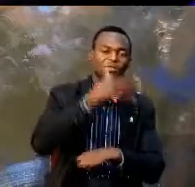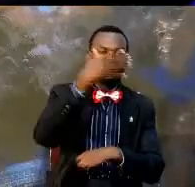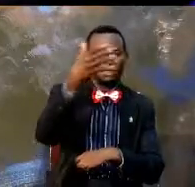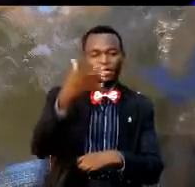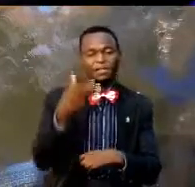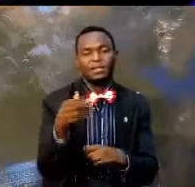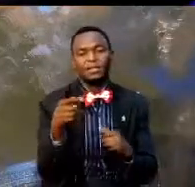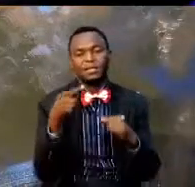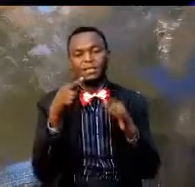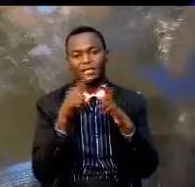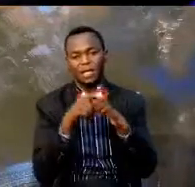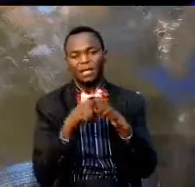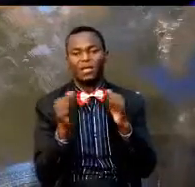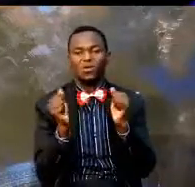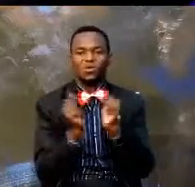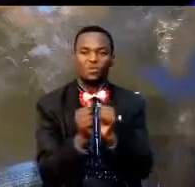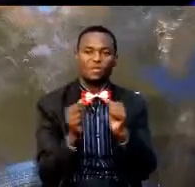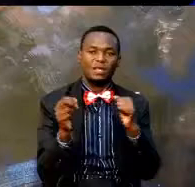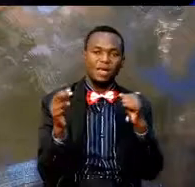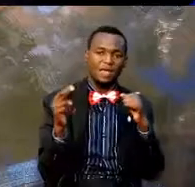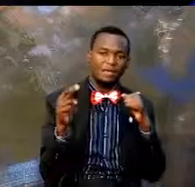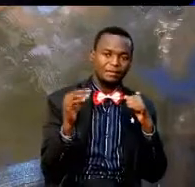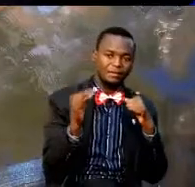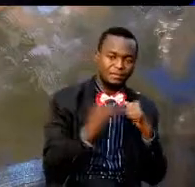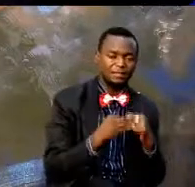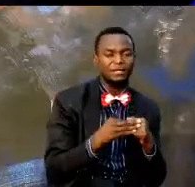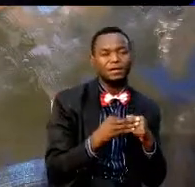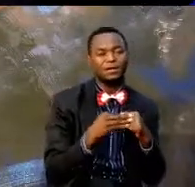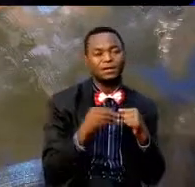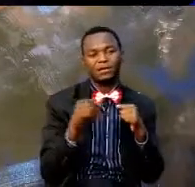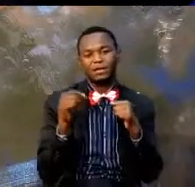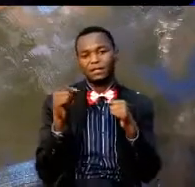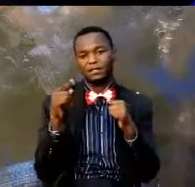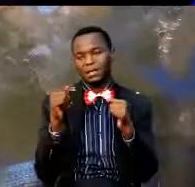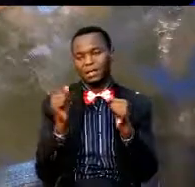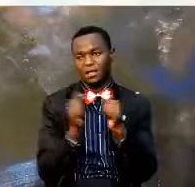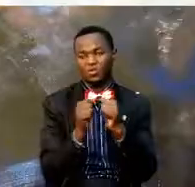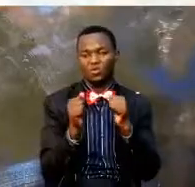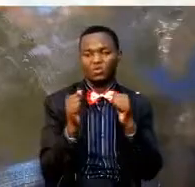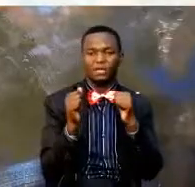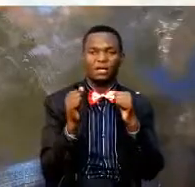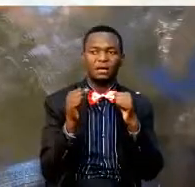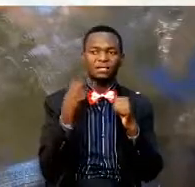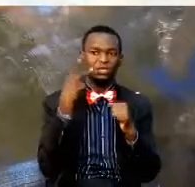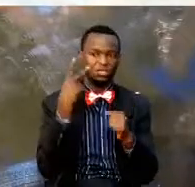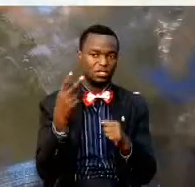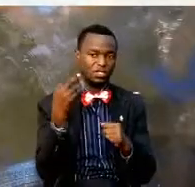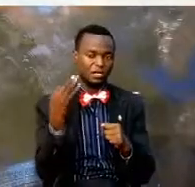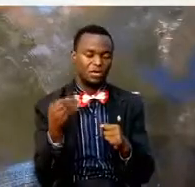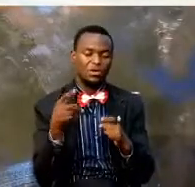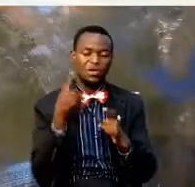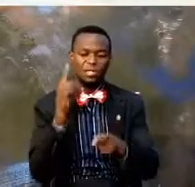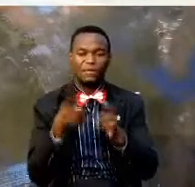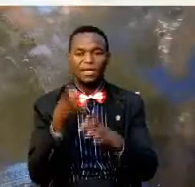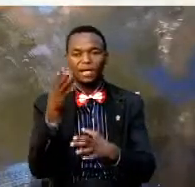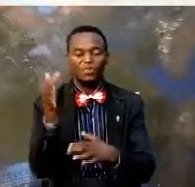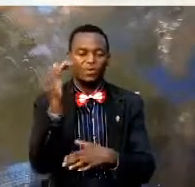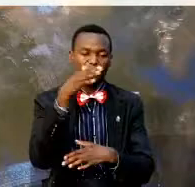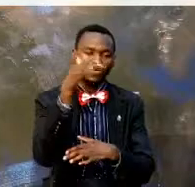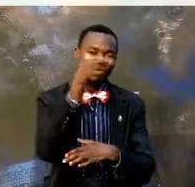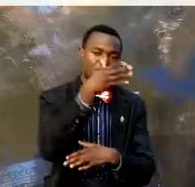tarehe 16. Kuna ubatizo sabato 23. Mungu wa pekee anawaambia tembeeni. Tembeeni pale mlipo jioni ya